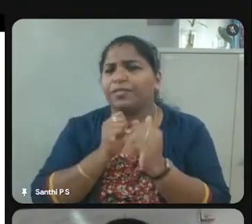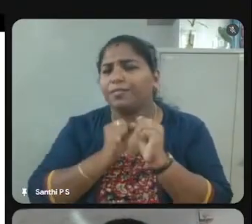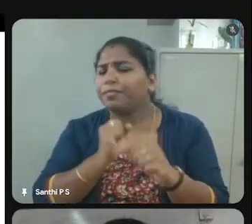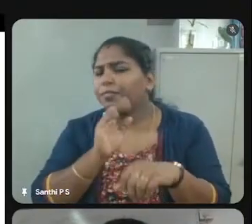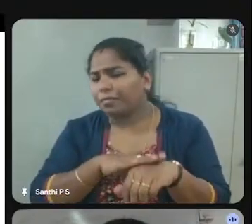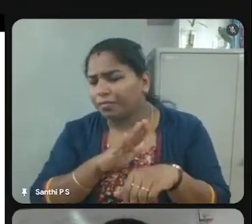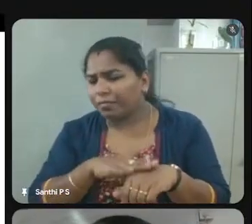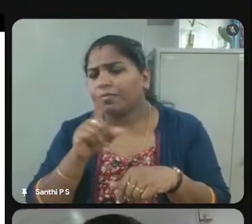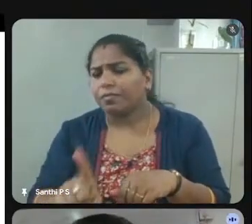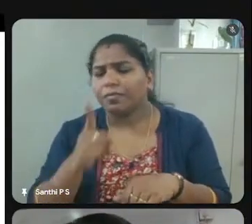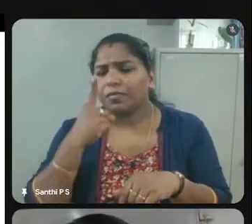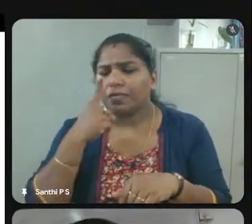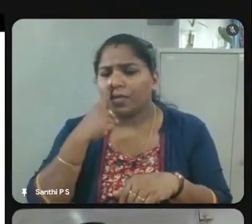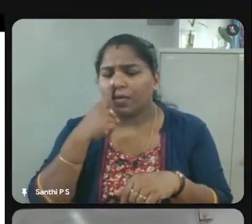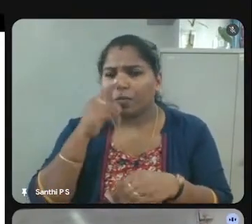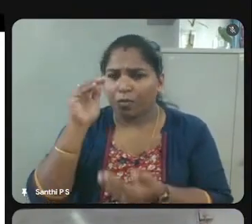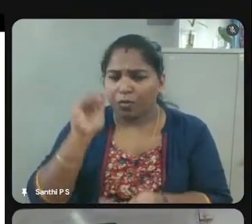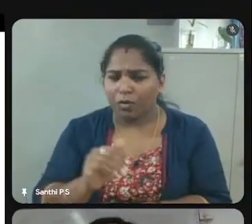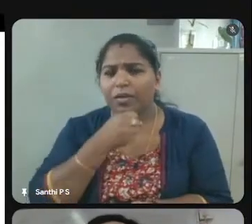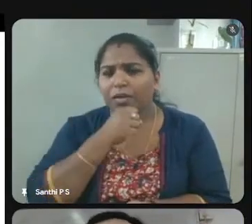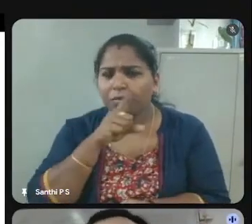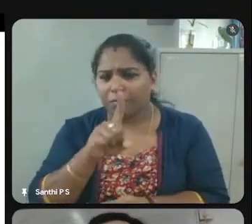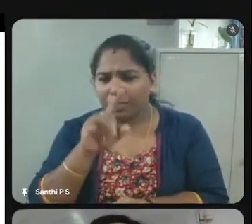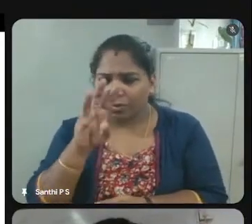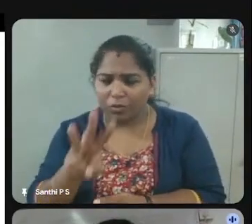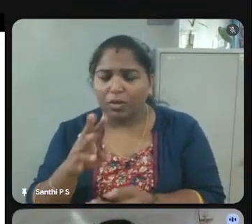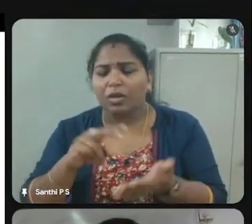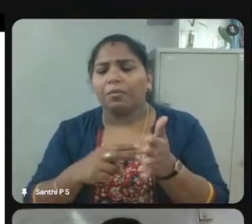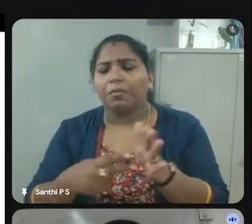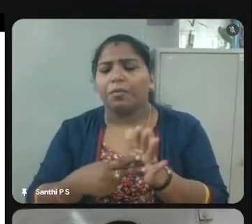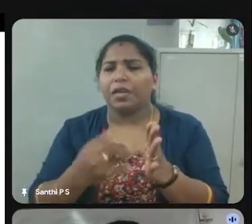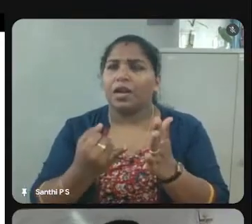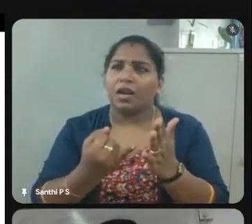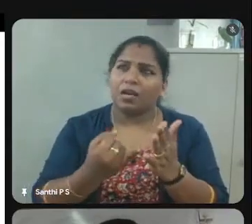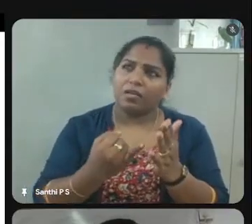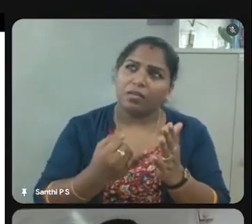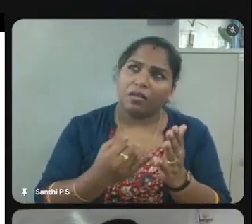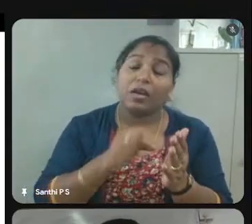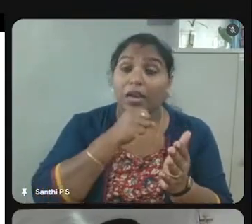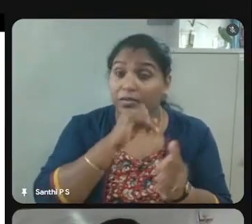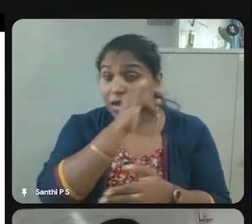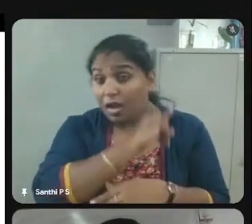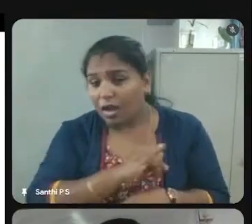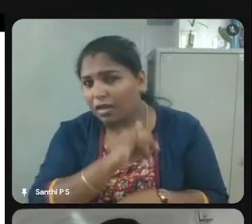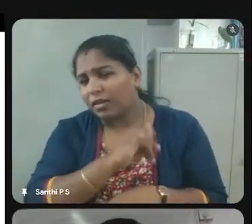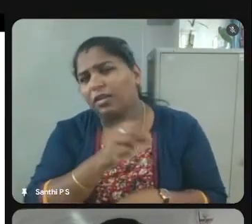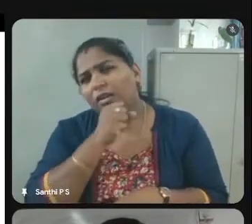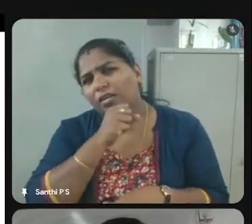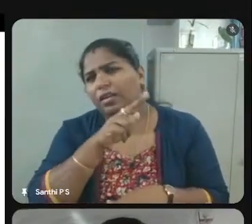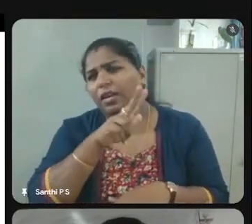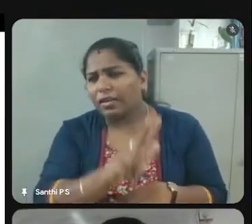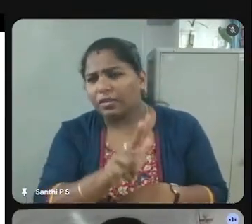പക്ഷെ മോളിപ്പോ 13 വയസ്സാണെങ്കിലും ചിലപ്പോ അവിടെ ഒരു 6 വയസ്സിന്റെ ഒരു 7-8 വയസ്സിന്റെ രീതിയിലുള്ള വായനയായിരിക്കാം ചിലപ്പം